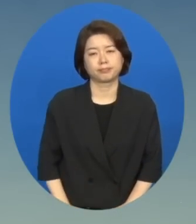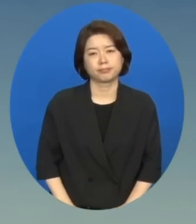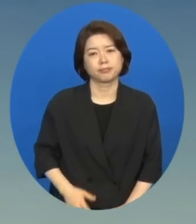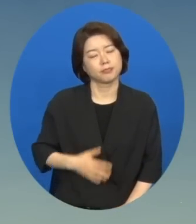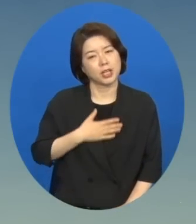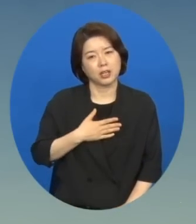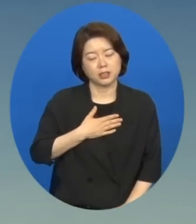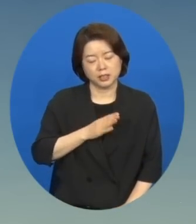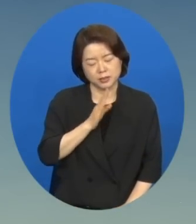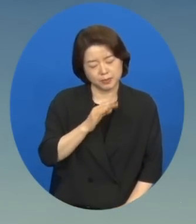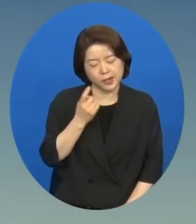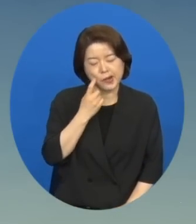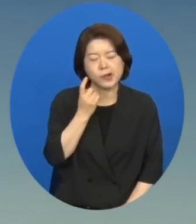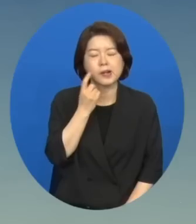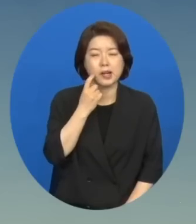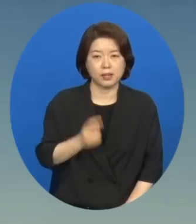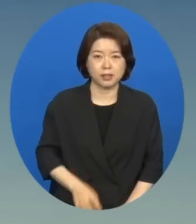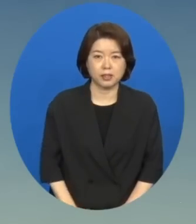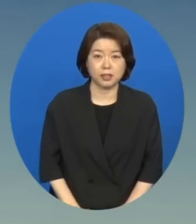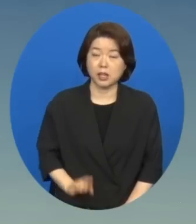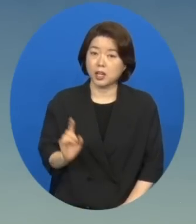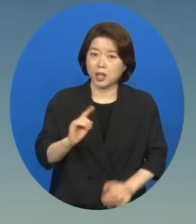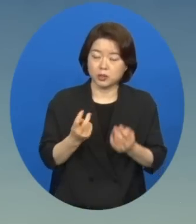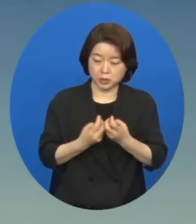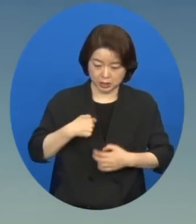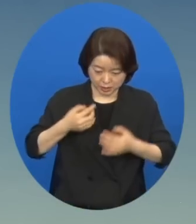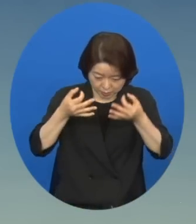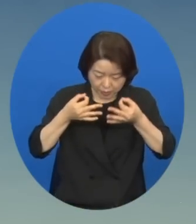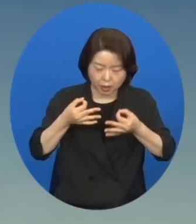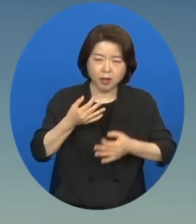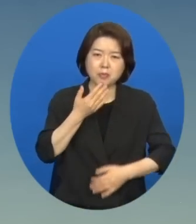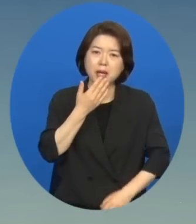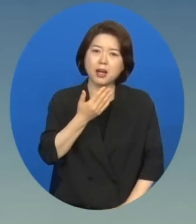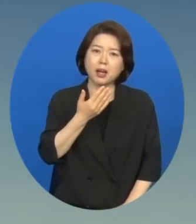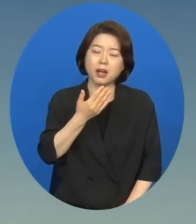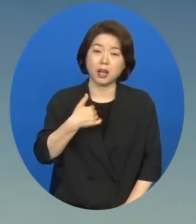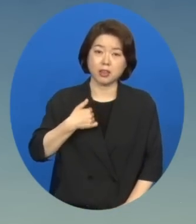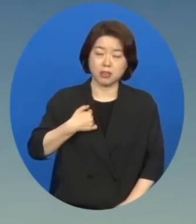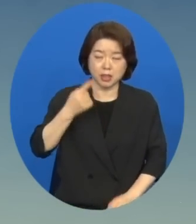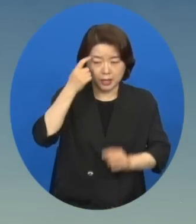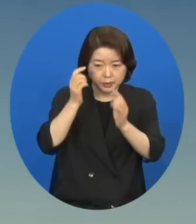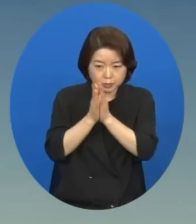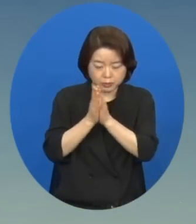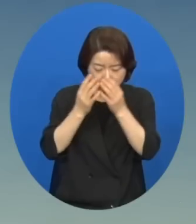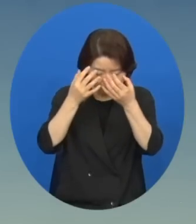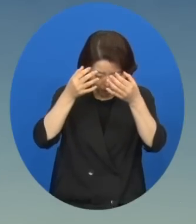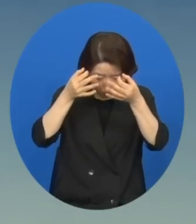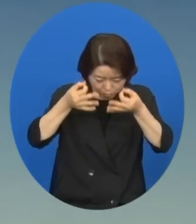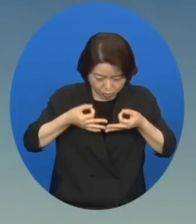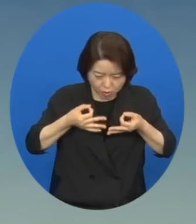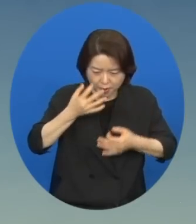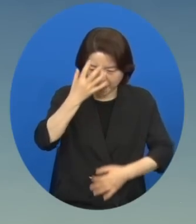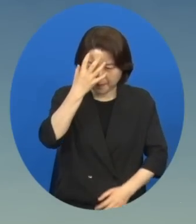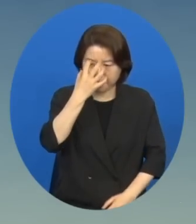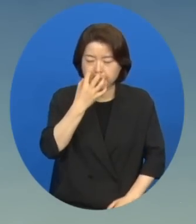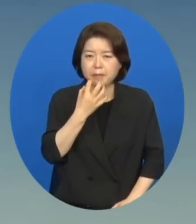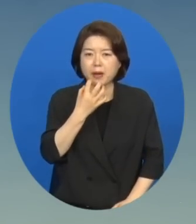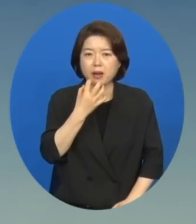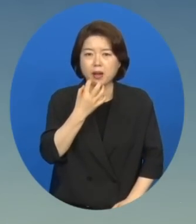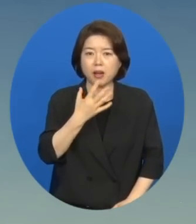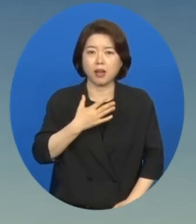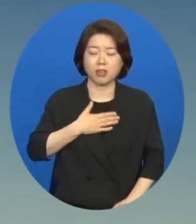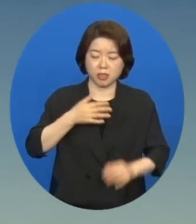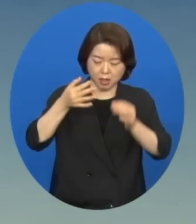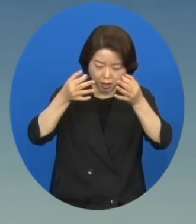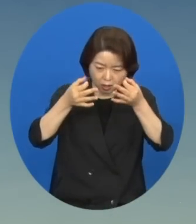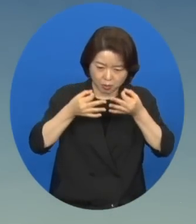나는 가짜야. 어떻게 이럴 수 있을까? 제 스스로 너무 비참하고, 그리고 제 스스로